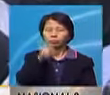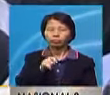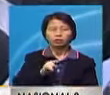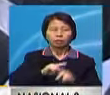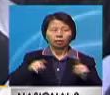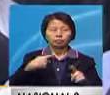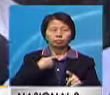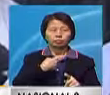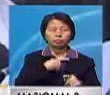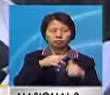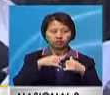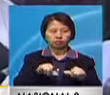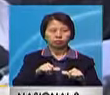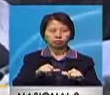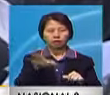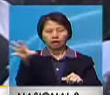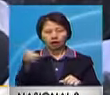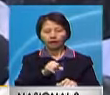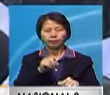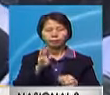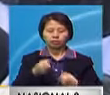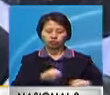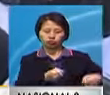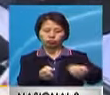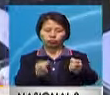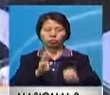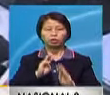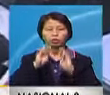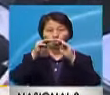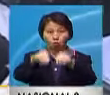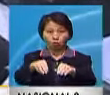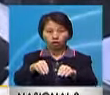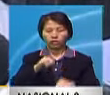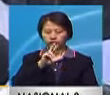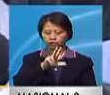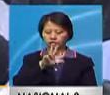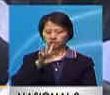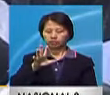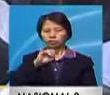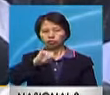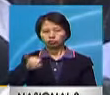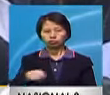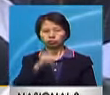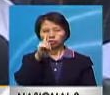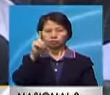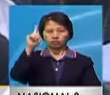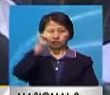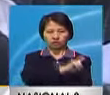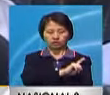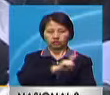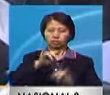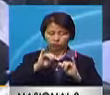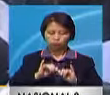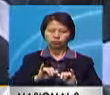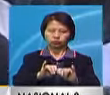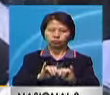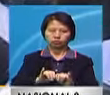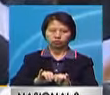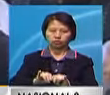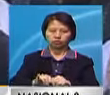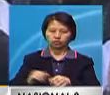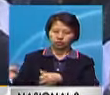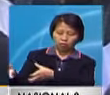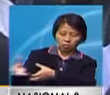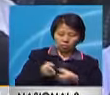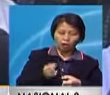kita masih terus pengepaman daripada Sungai Muar sebanyak 35 juta gallon sehari. Kita teruskan pengepaman, tidak